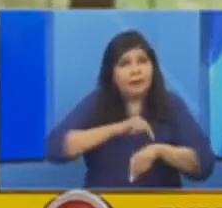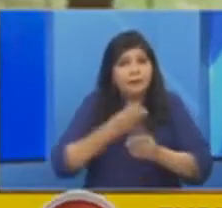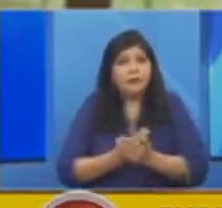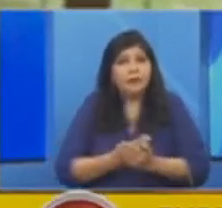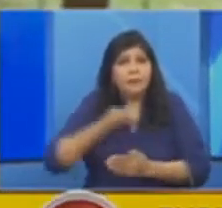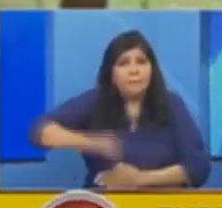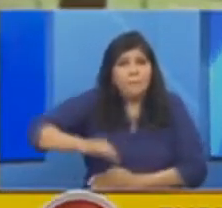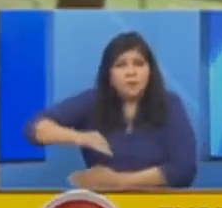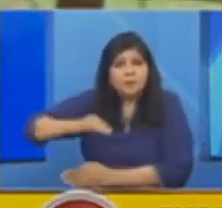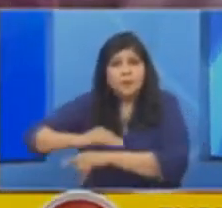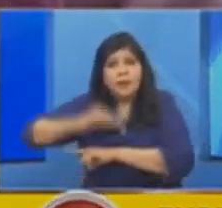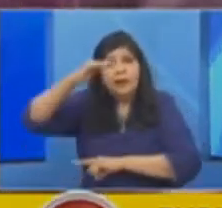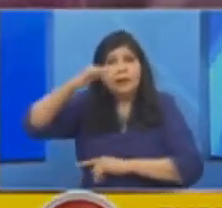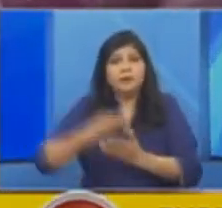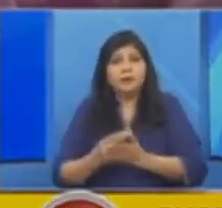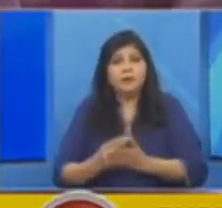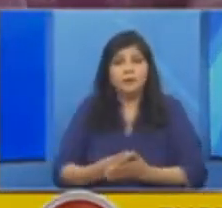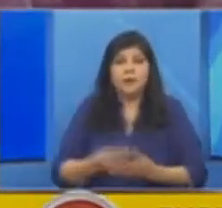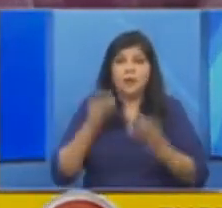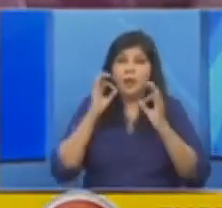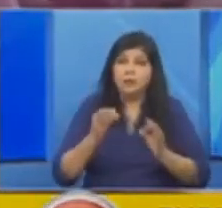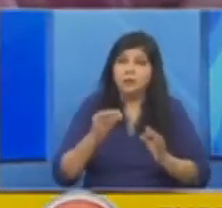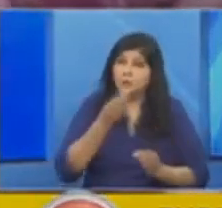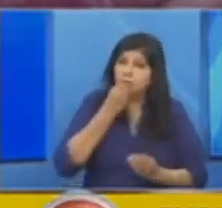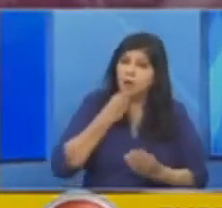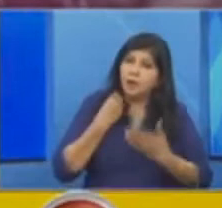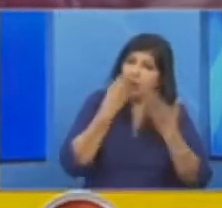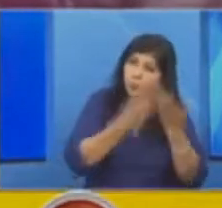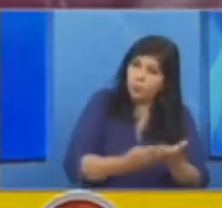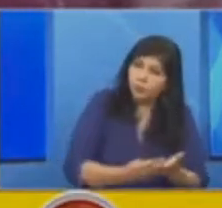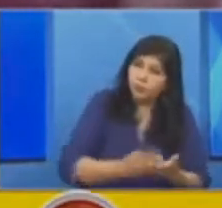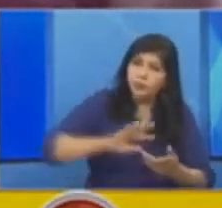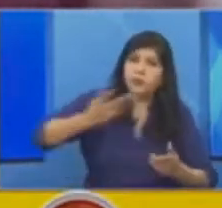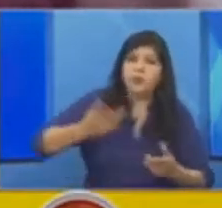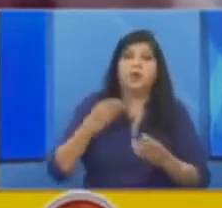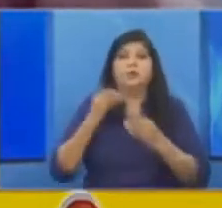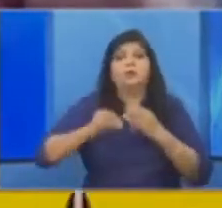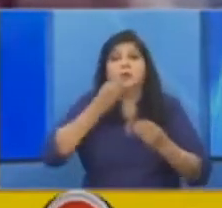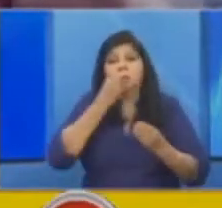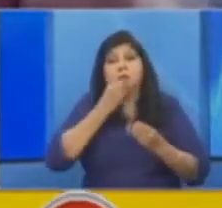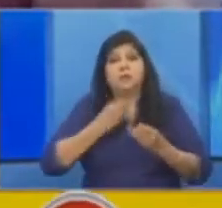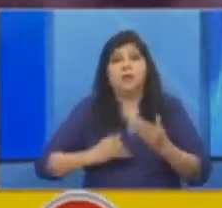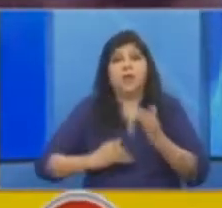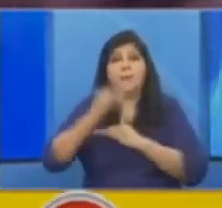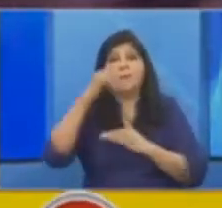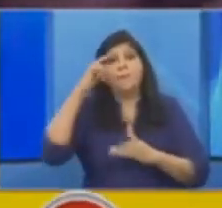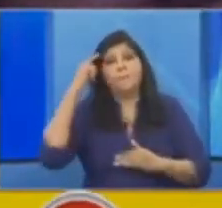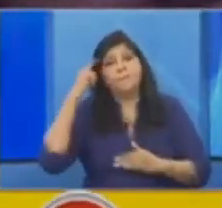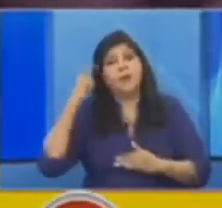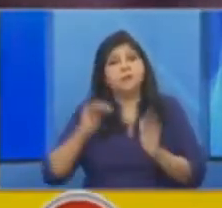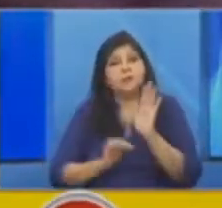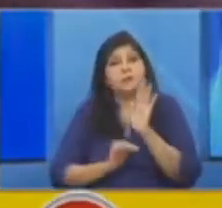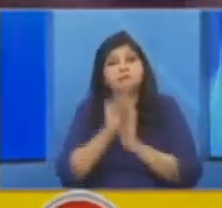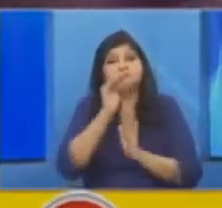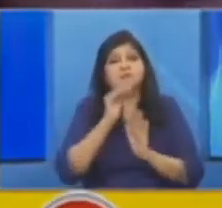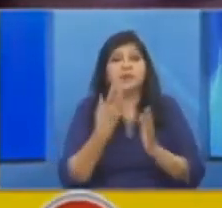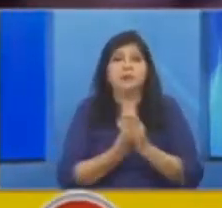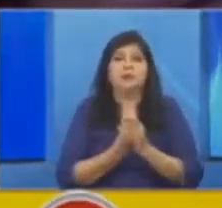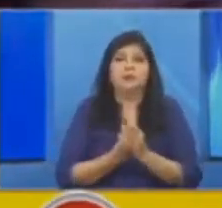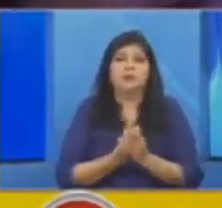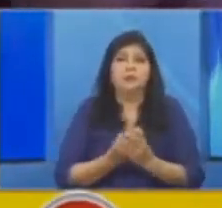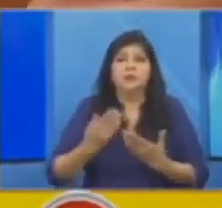बच्वन में जितना अच्छा पोशन मिलता है, उतना अच्छा उसका मानसिक विकास होता है,